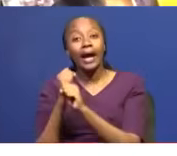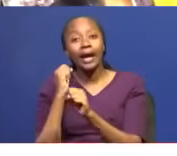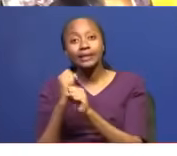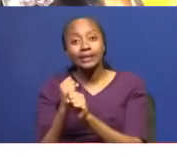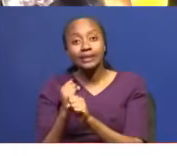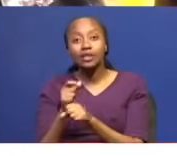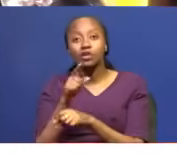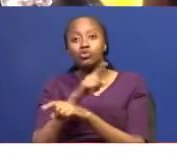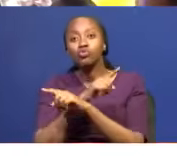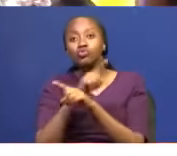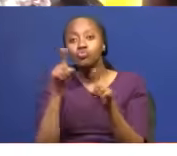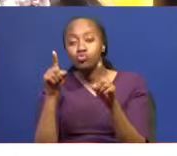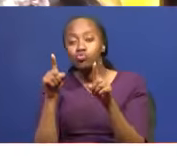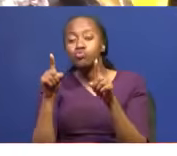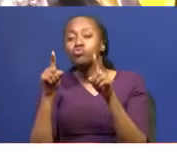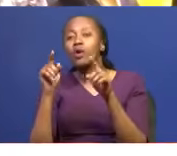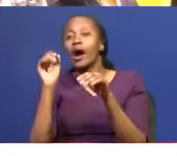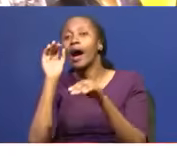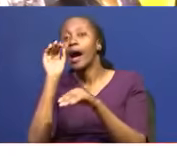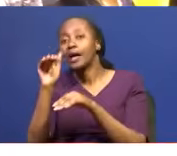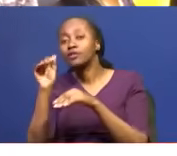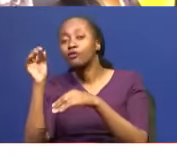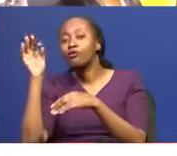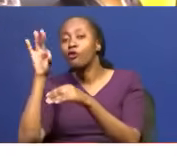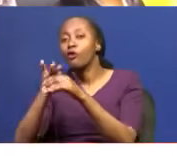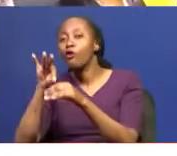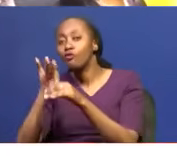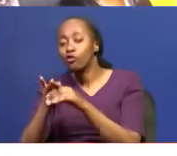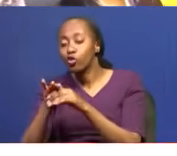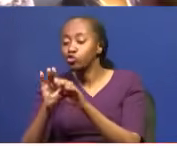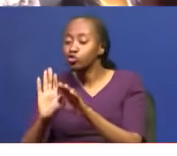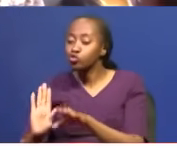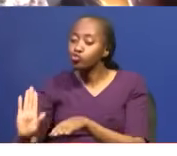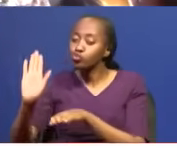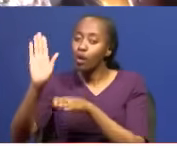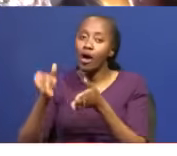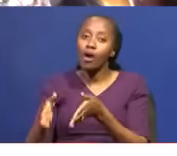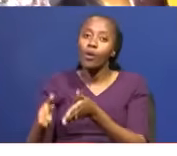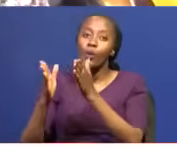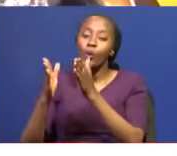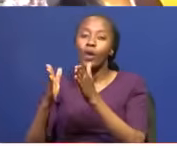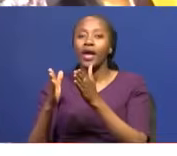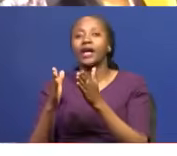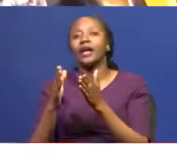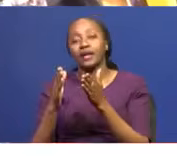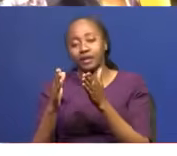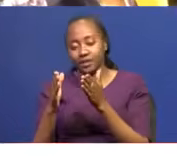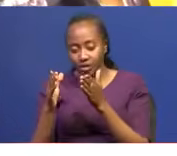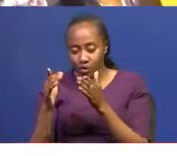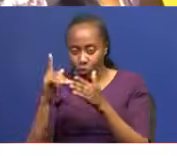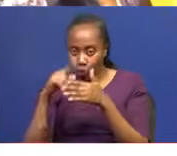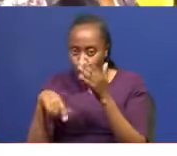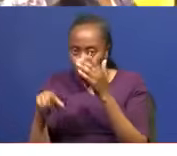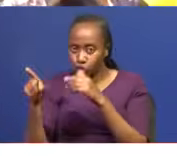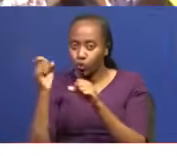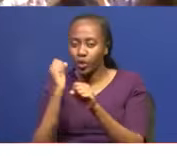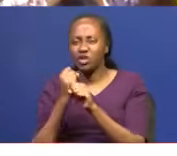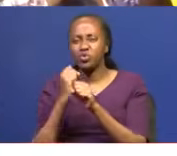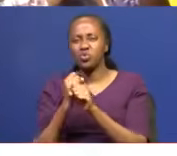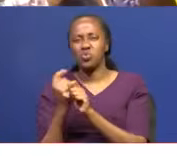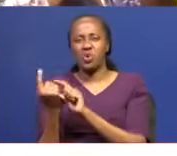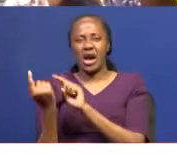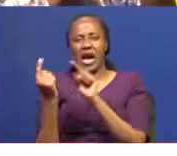Tafuta kazi kwa raia, tafuta kura na mbinu zako za kusema yale utafanya. Mbona